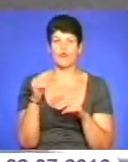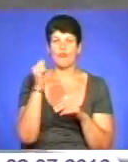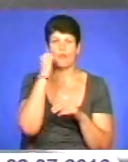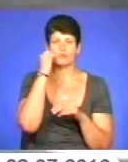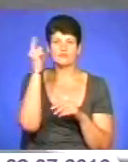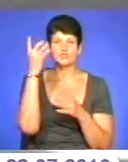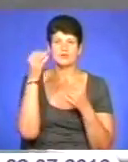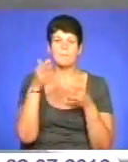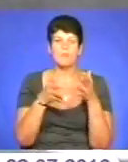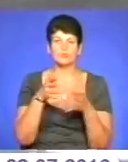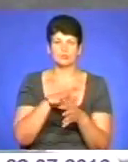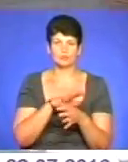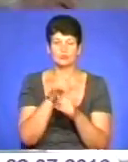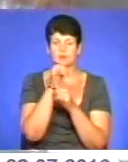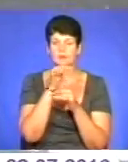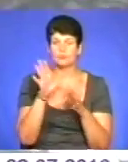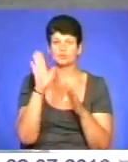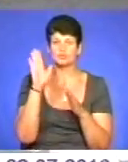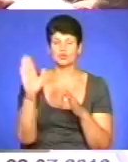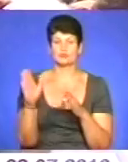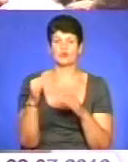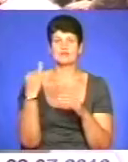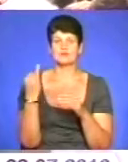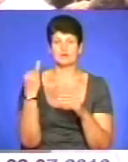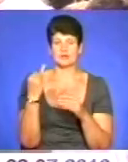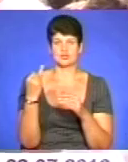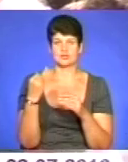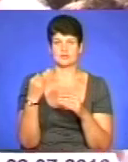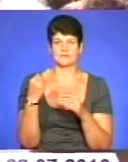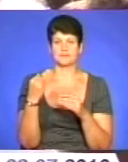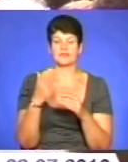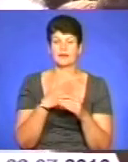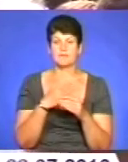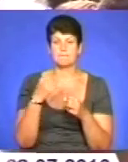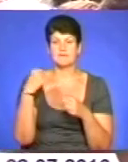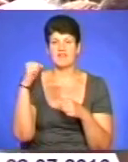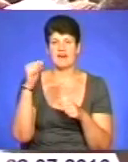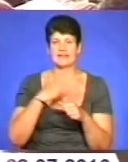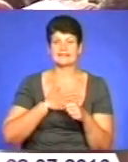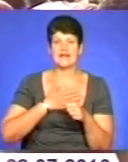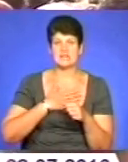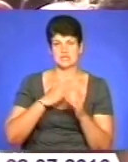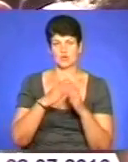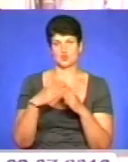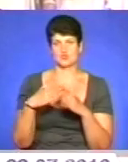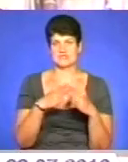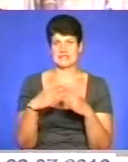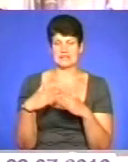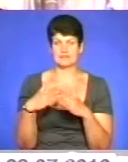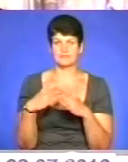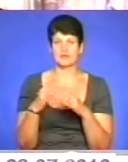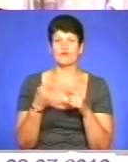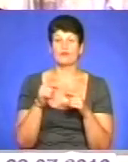Тому мови не може бути про історичні чи релігійні переваги наших агресивних сусідів, переконані учасники святої літургії.